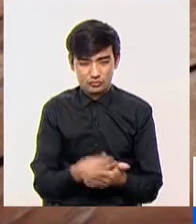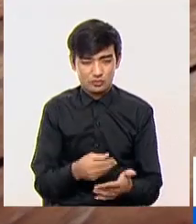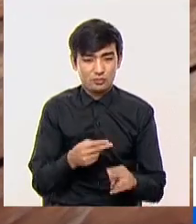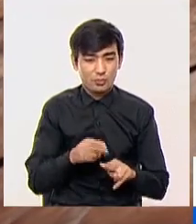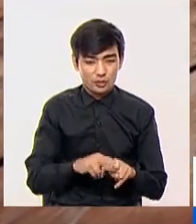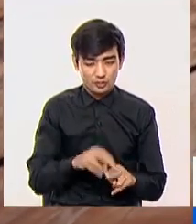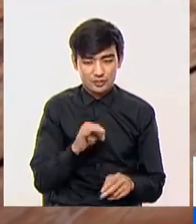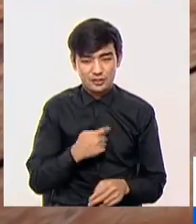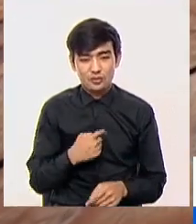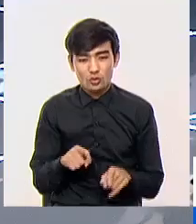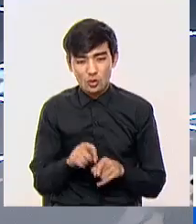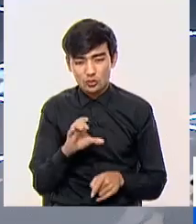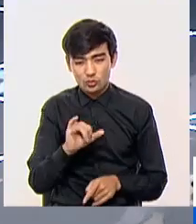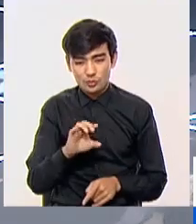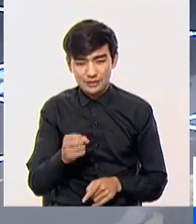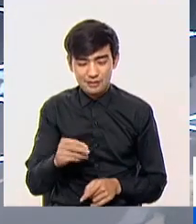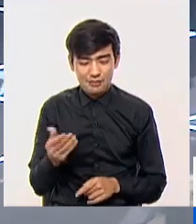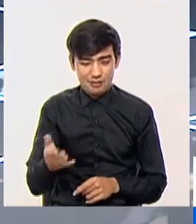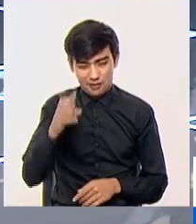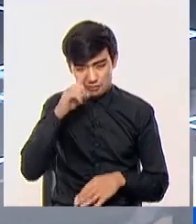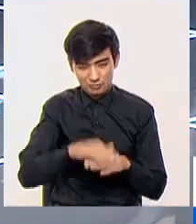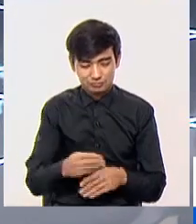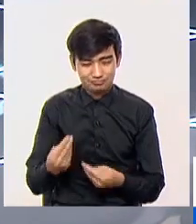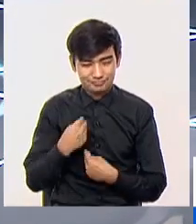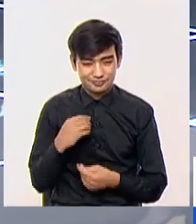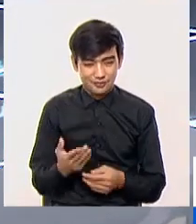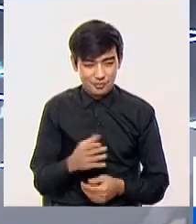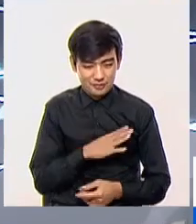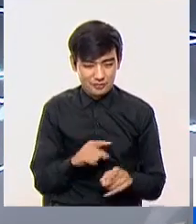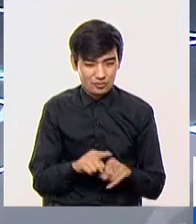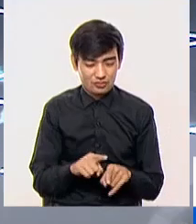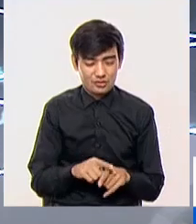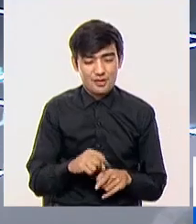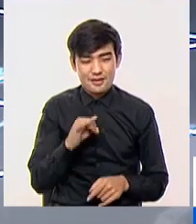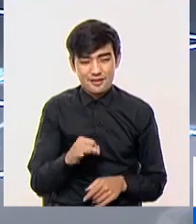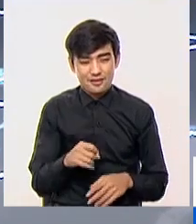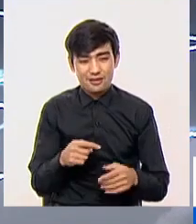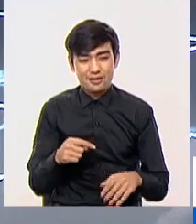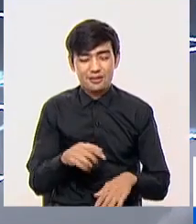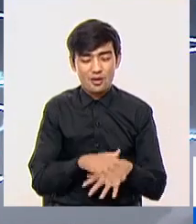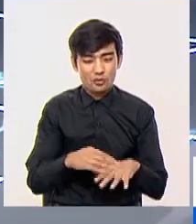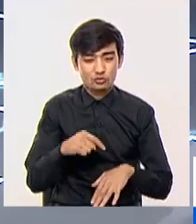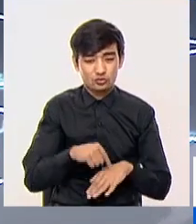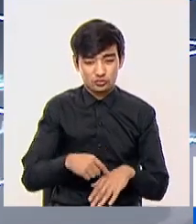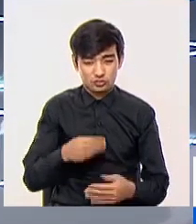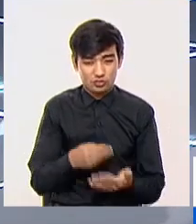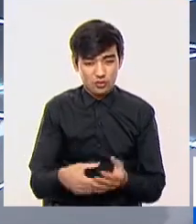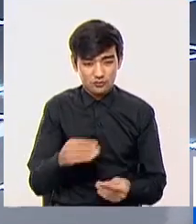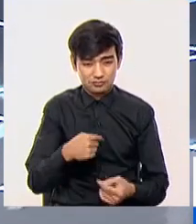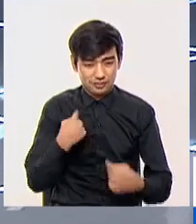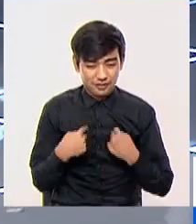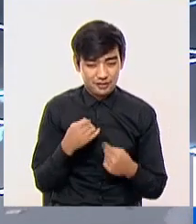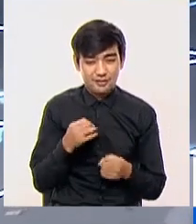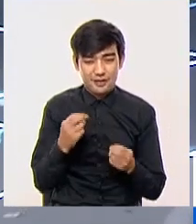үкіметке алақан жайып отырмыз дейді. Ал онсызда қымбатшылықтан жаны қысылған жұрт өз елімізде өндірілетін жұмыртқаның